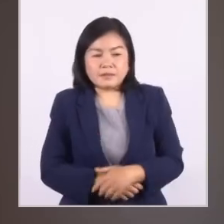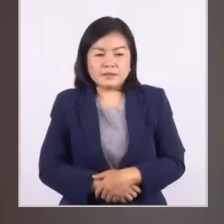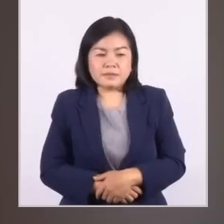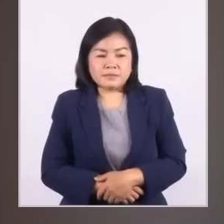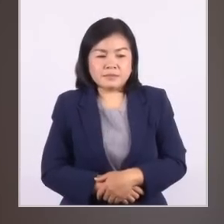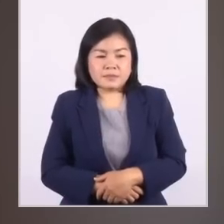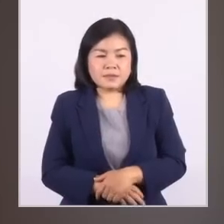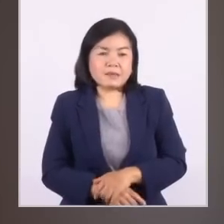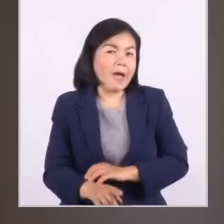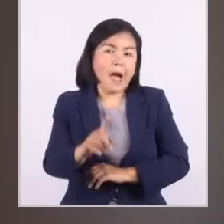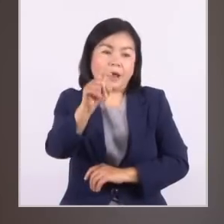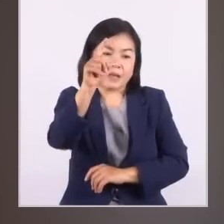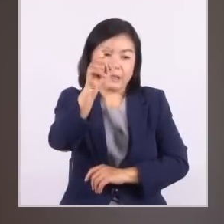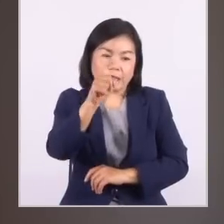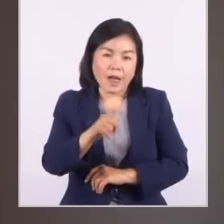ตาย